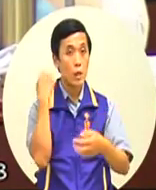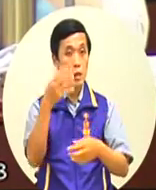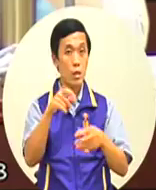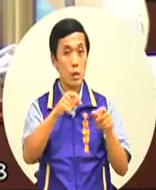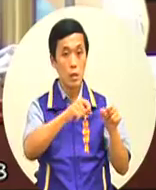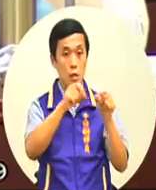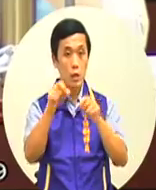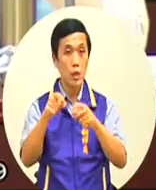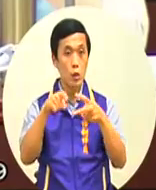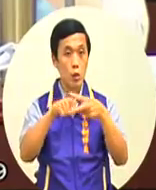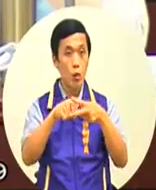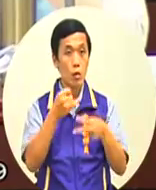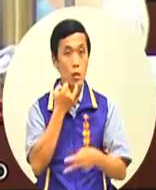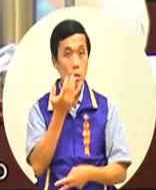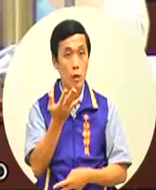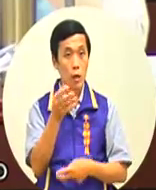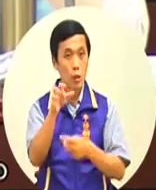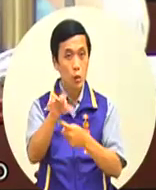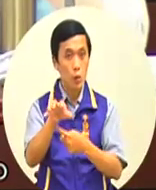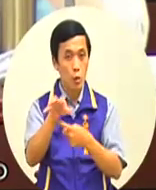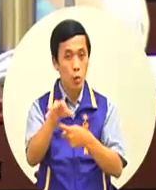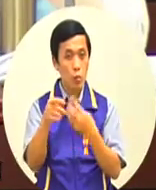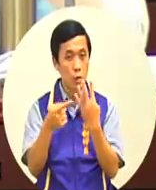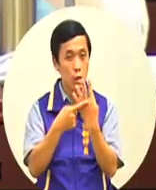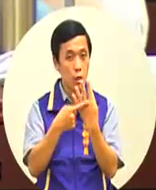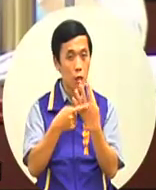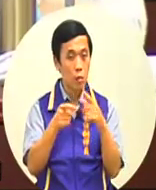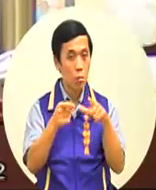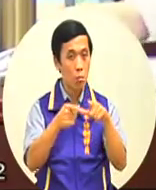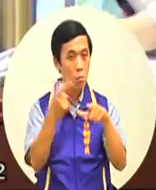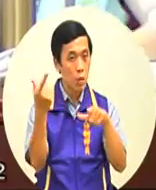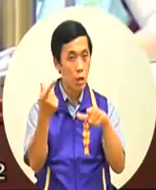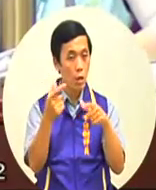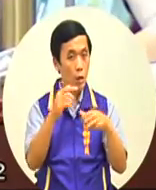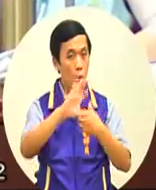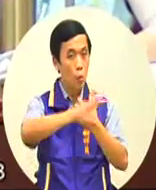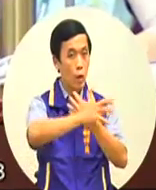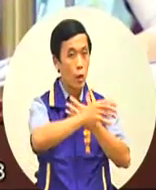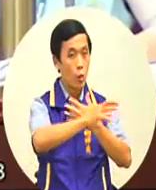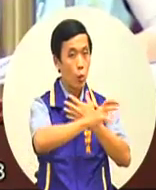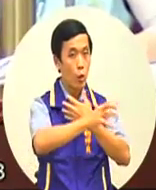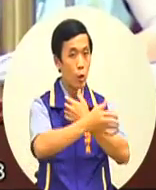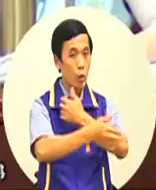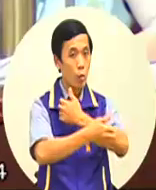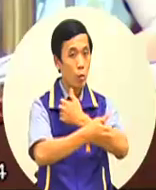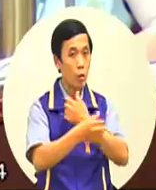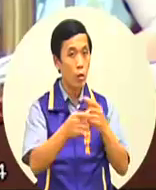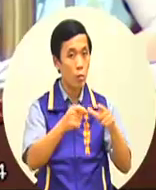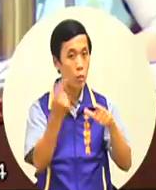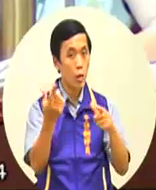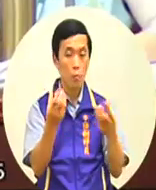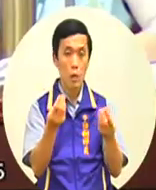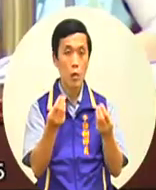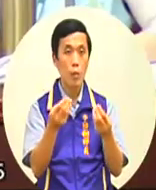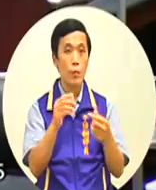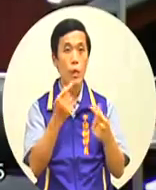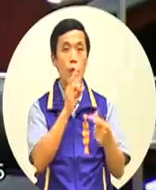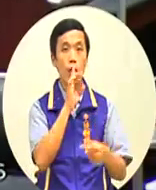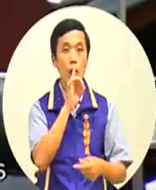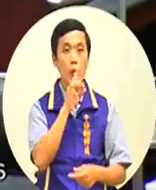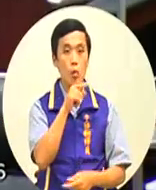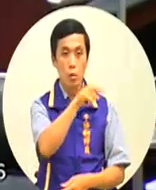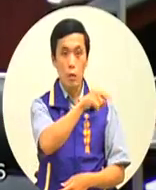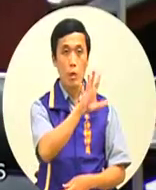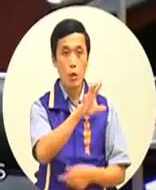以？ 农业部分没有开放，无咧开放外劳。农业部分 我头拄仔说过，就台中遐个是有